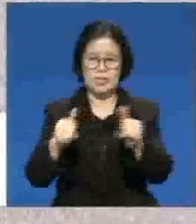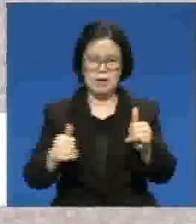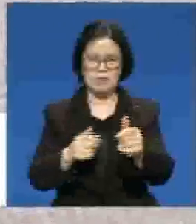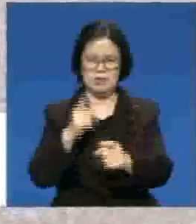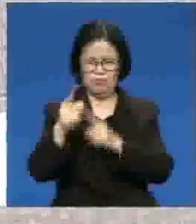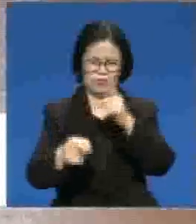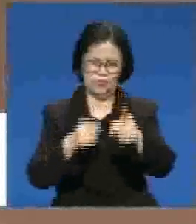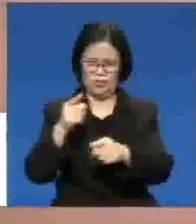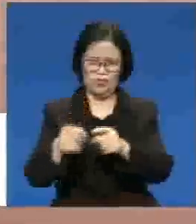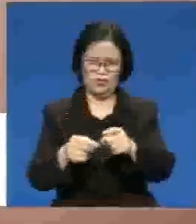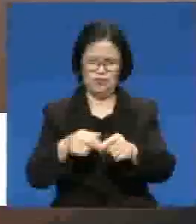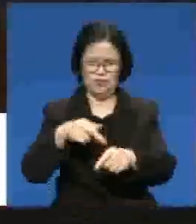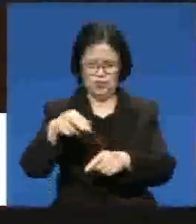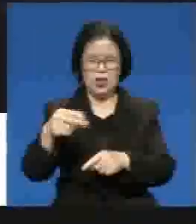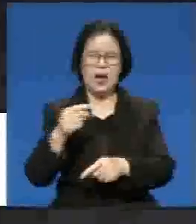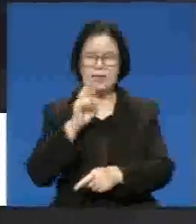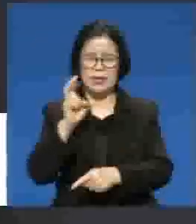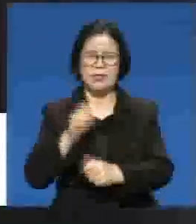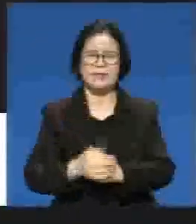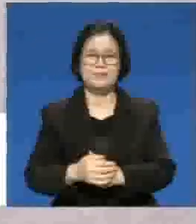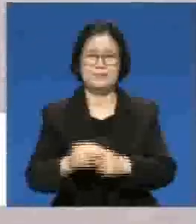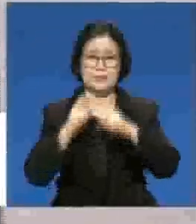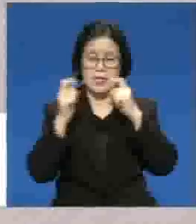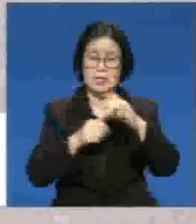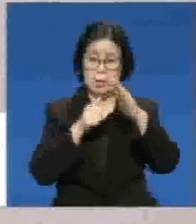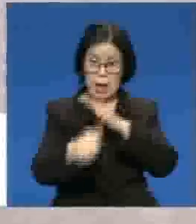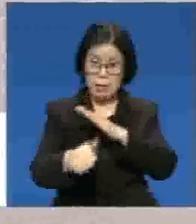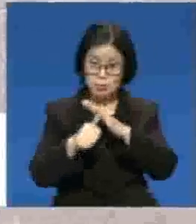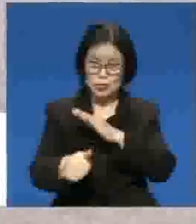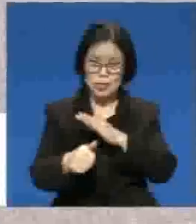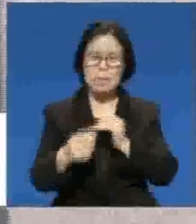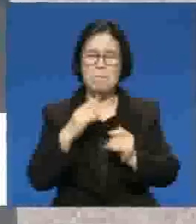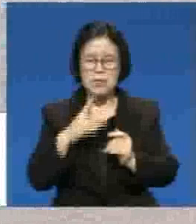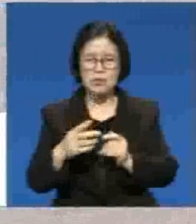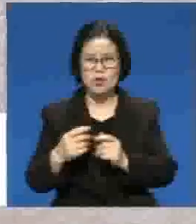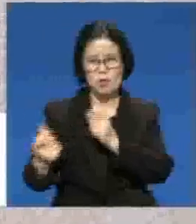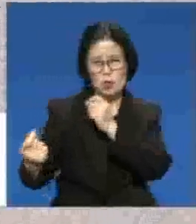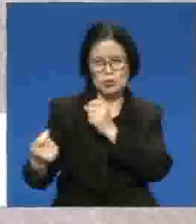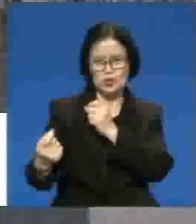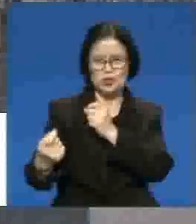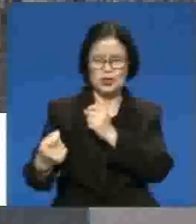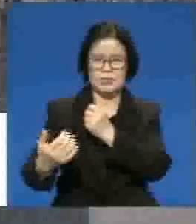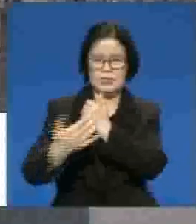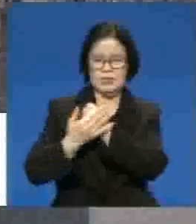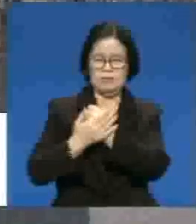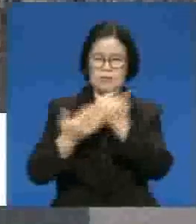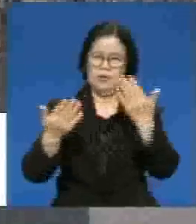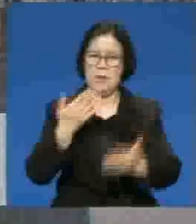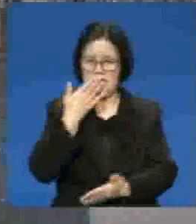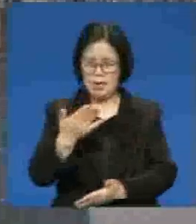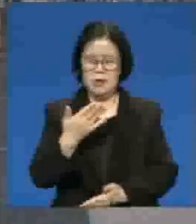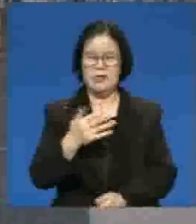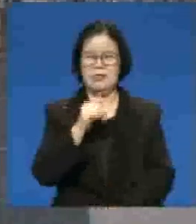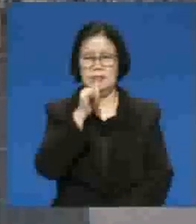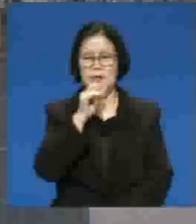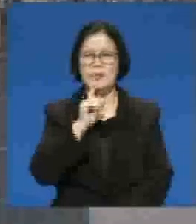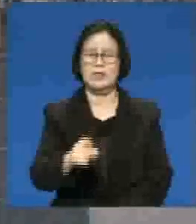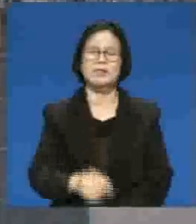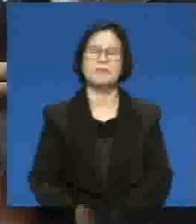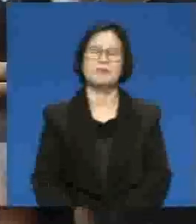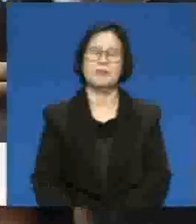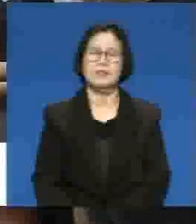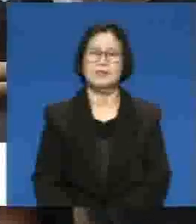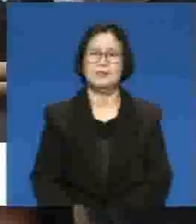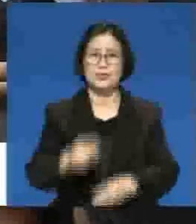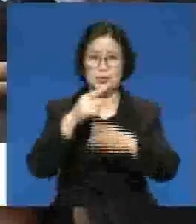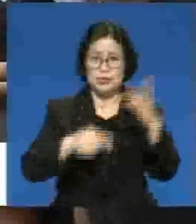것으로 보입니다. 사저 방문 행보만으로 보수 진영 지지세를 얻을 수 있다는 판단으로 풀이됩니다.